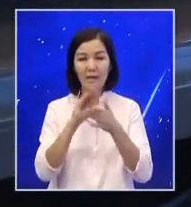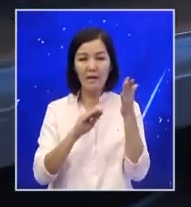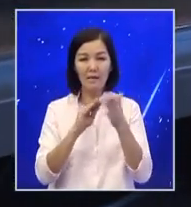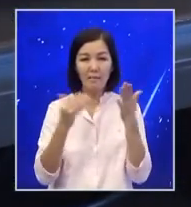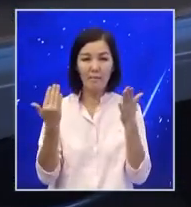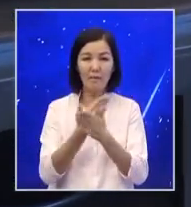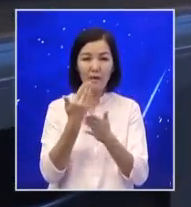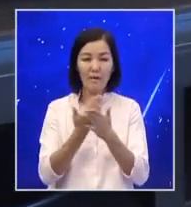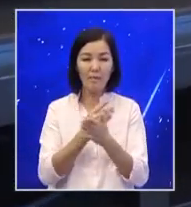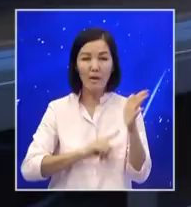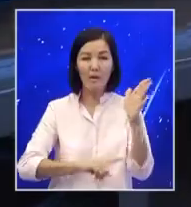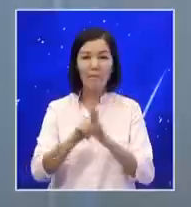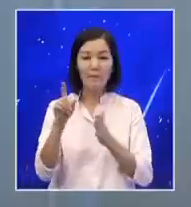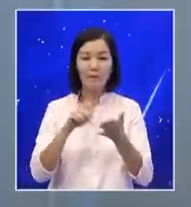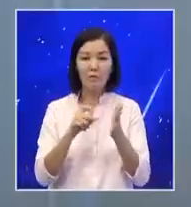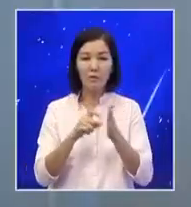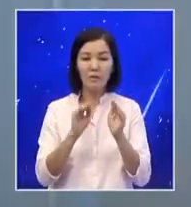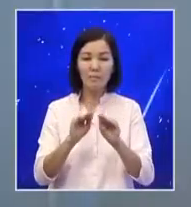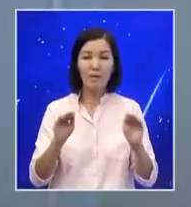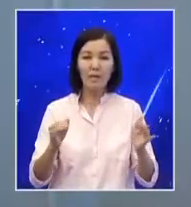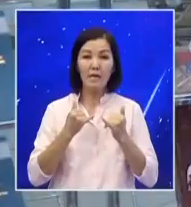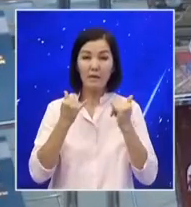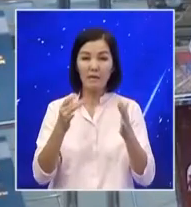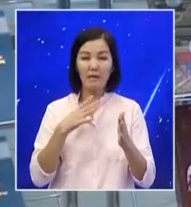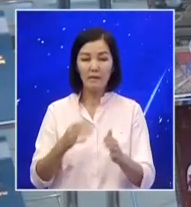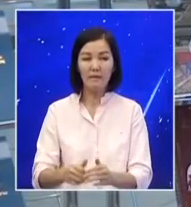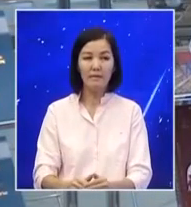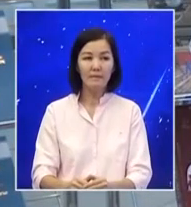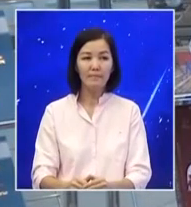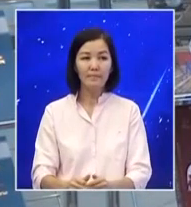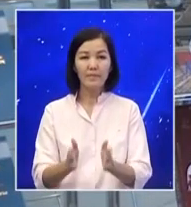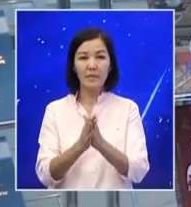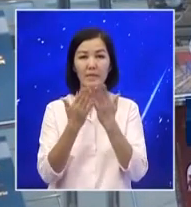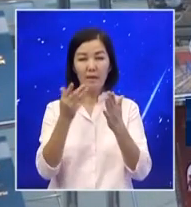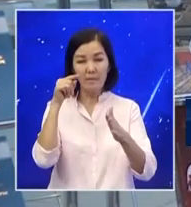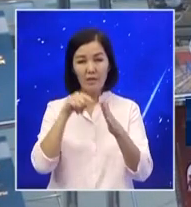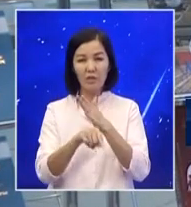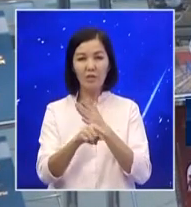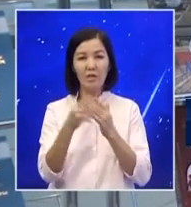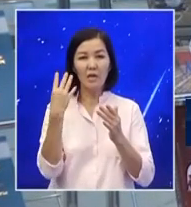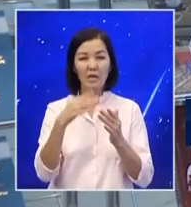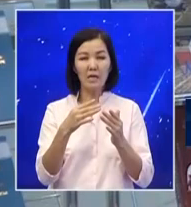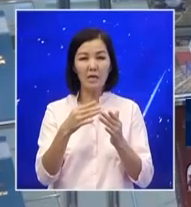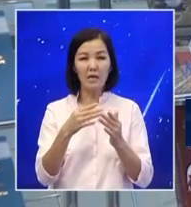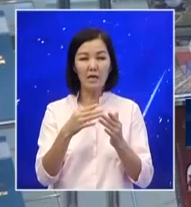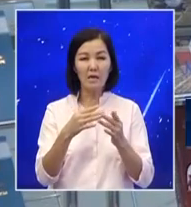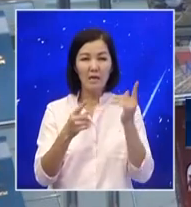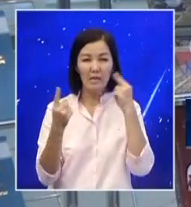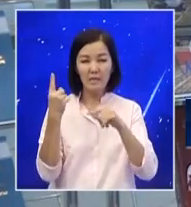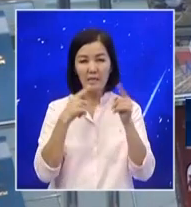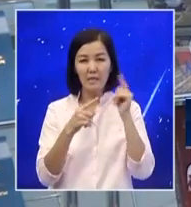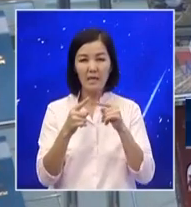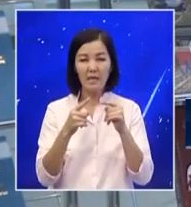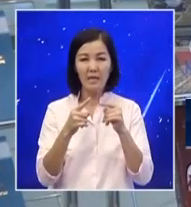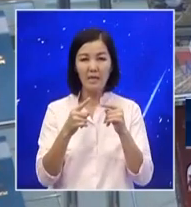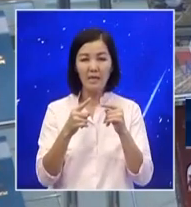кітап бастауыш сынып балаларының түсінігіне бейімделіп жазылған. Мұның ішіне 40-қа жуық сценарийлер,